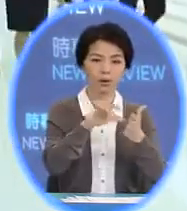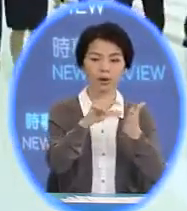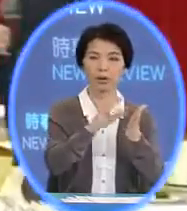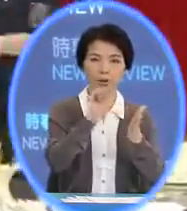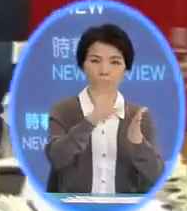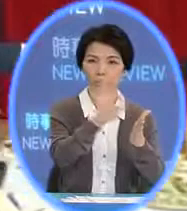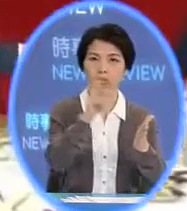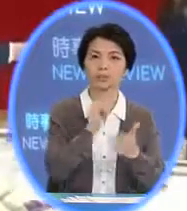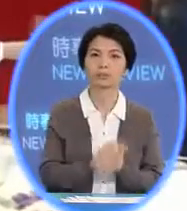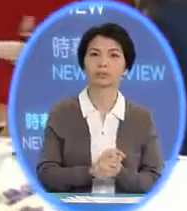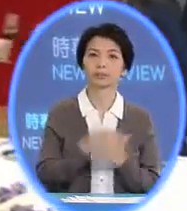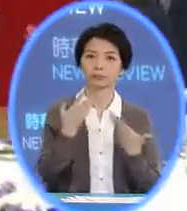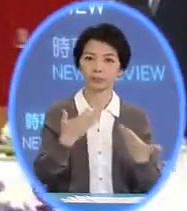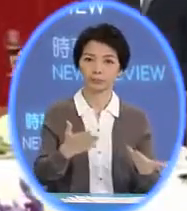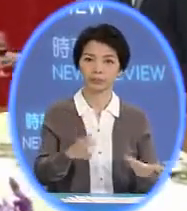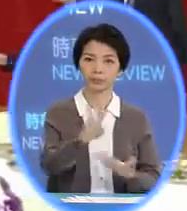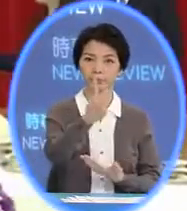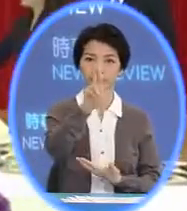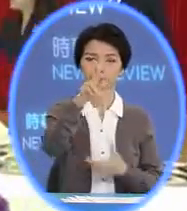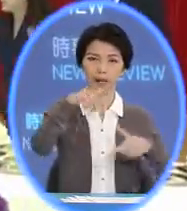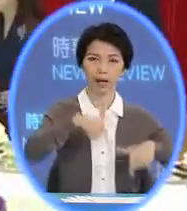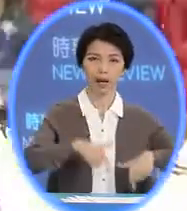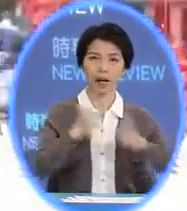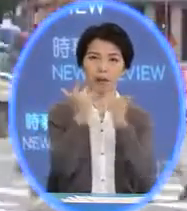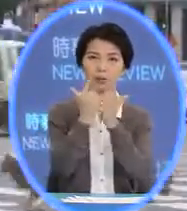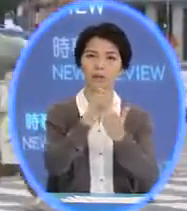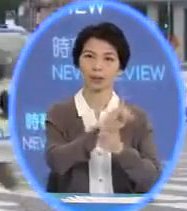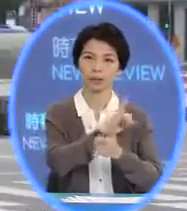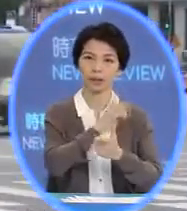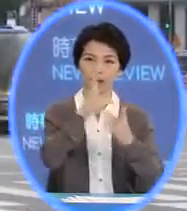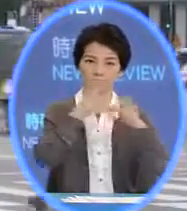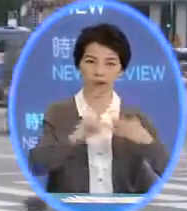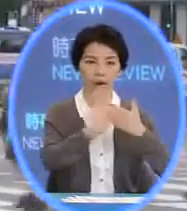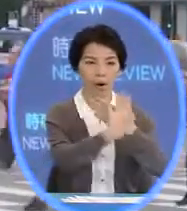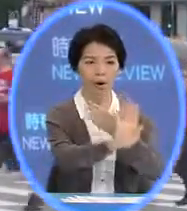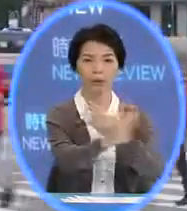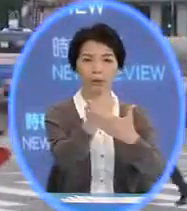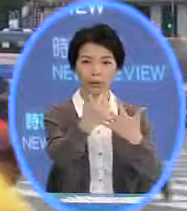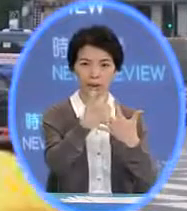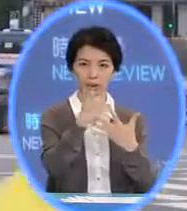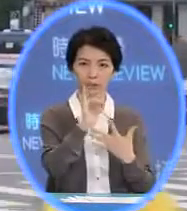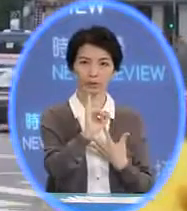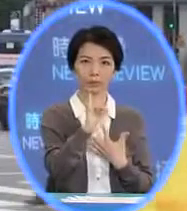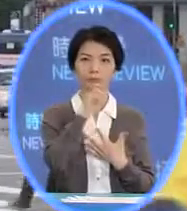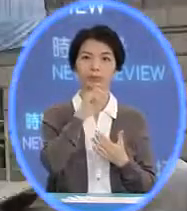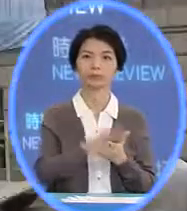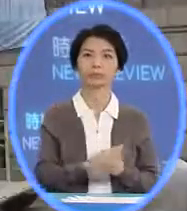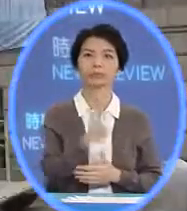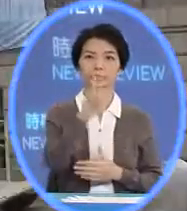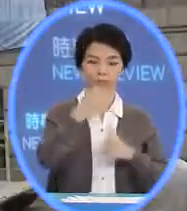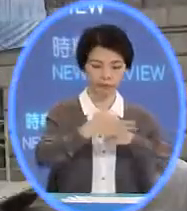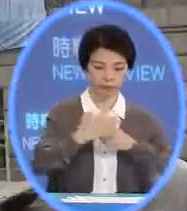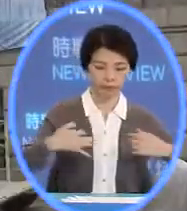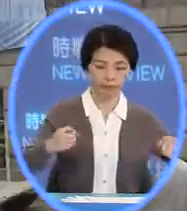成朝鮮半島和平要由兩韓同胞自行解決的印象，無需外人介入。但是兩韓領袖今次第三度會